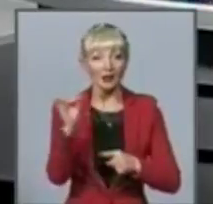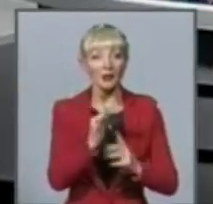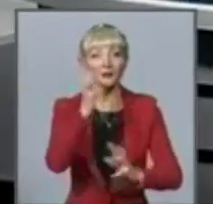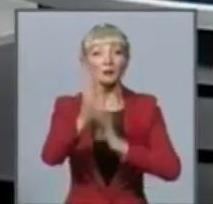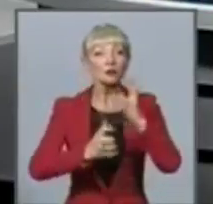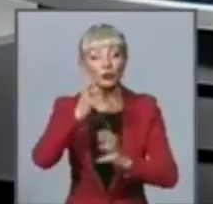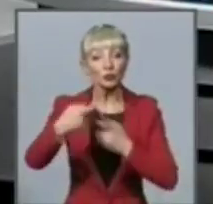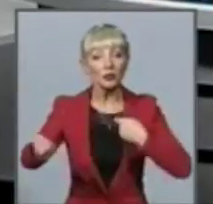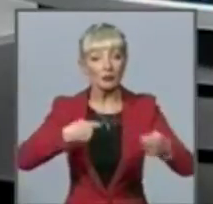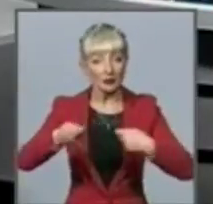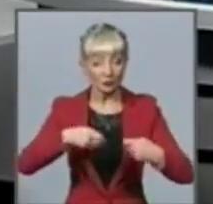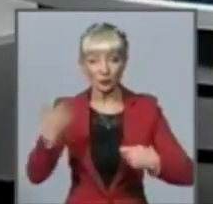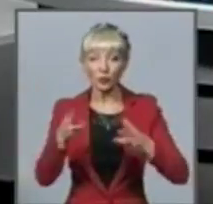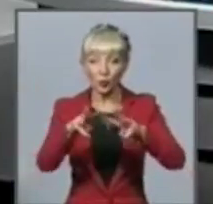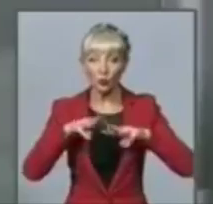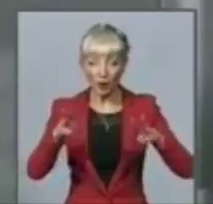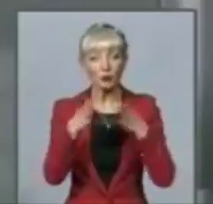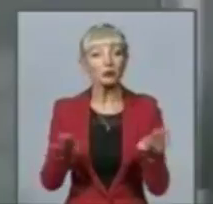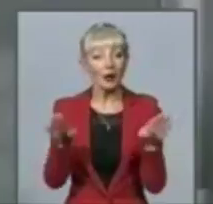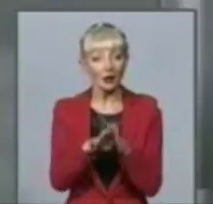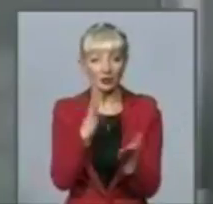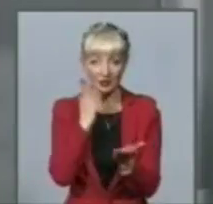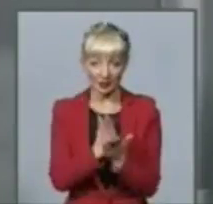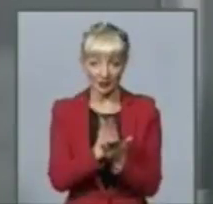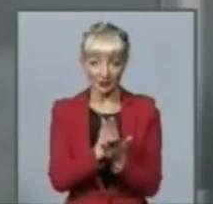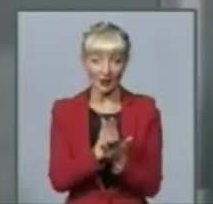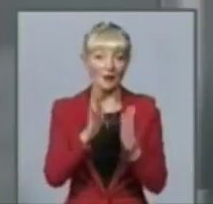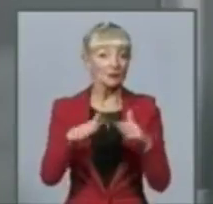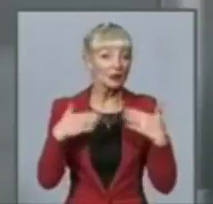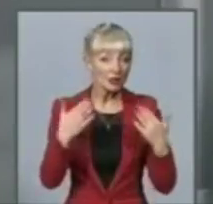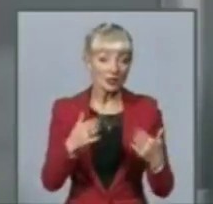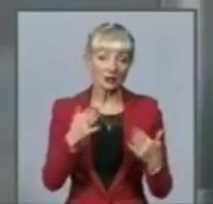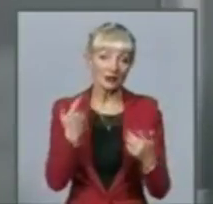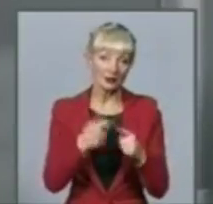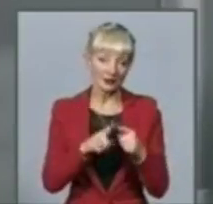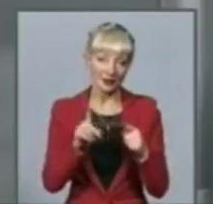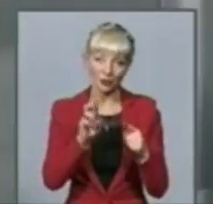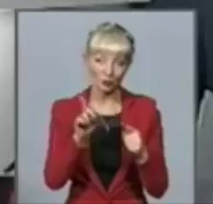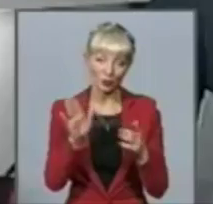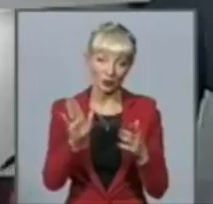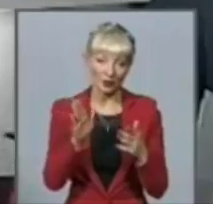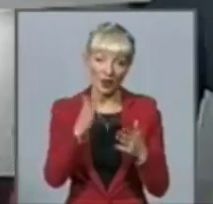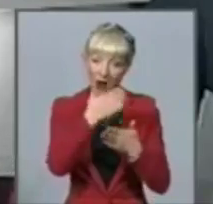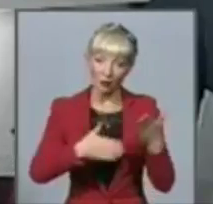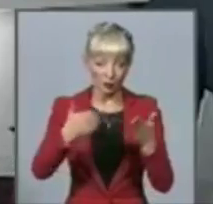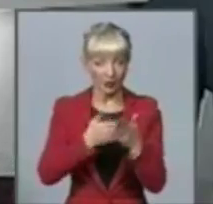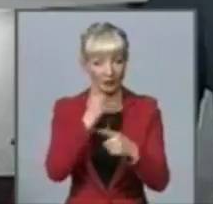міжнародні партнери з боку уряду також є пропозиції щодо зняття мораторію на